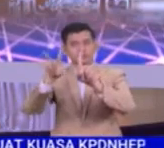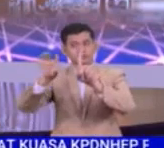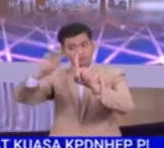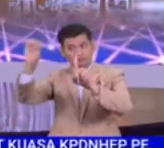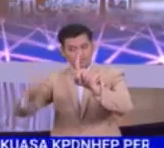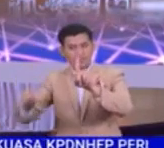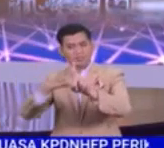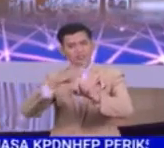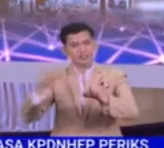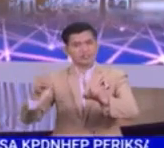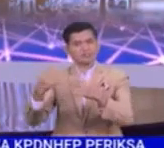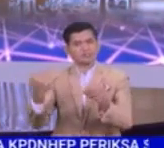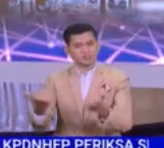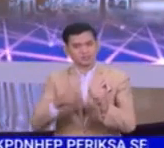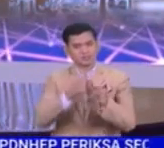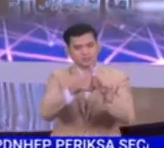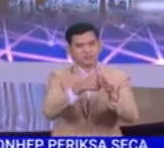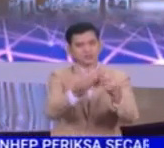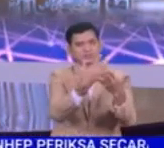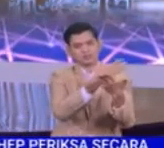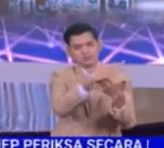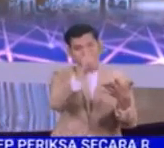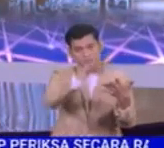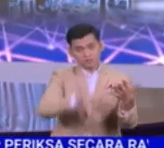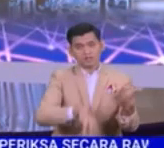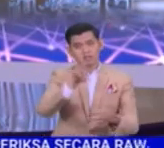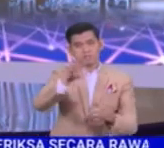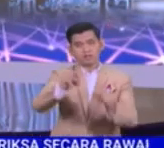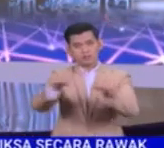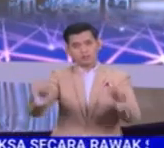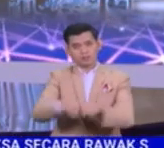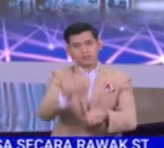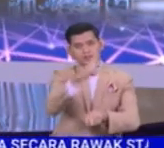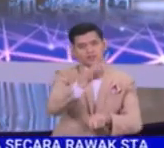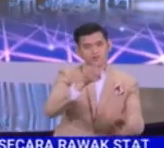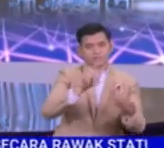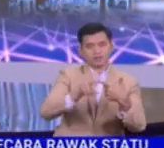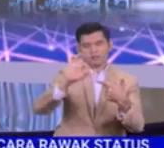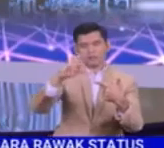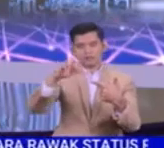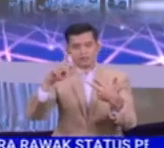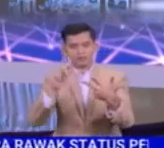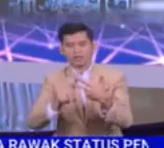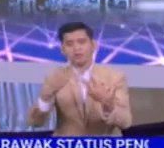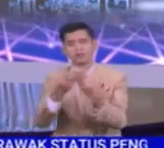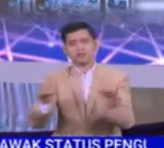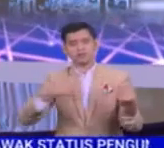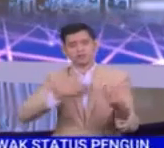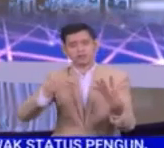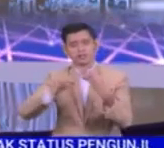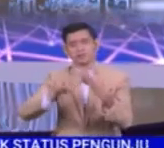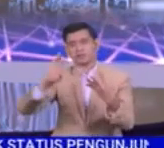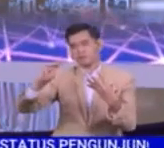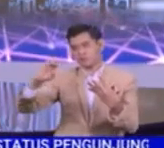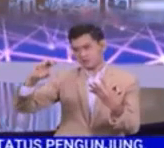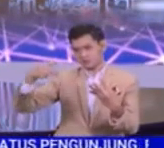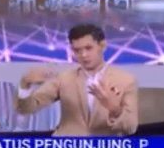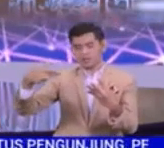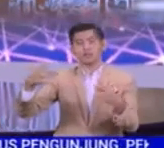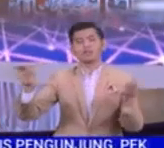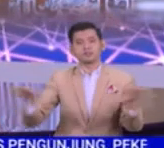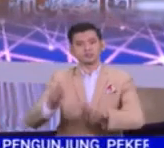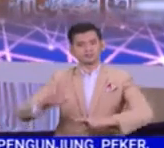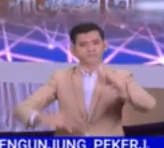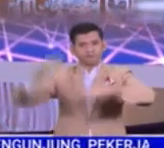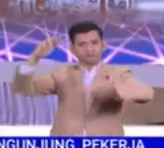21.58% dan berjalan mengikut jadual. Empat jajahan terlibat, Kota Baru, Bacok, Pasir Putih dan Macang. Wartawan Majidah